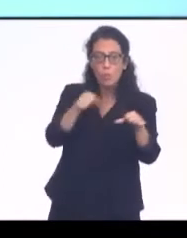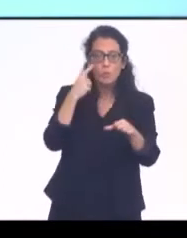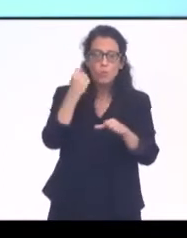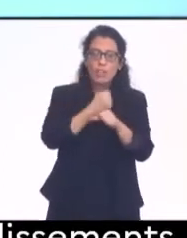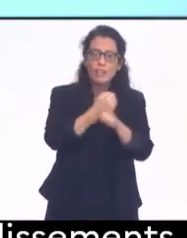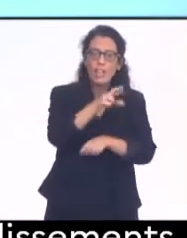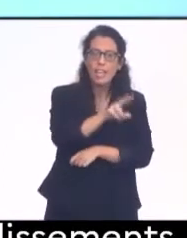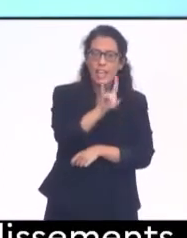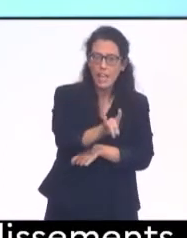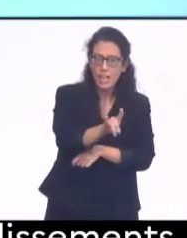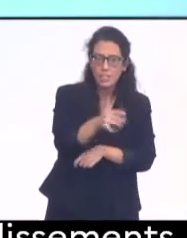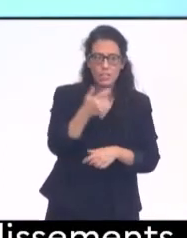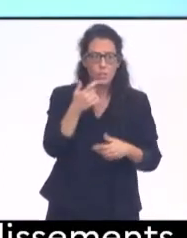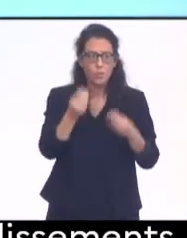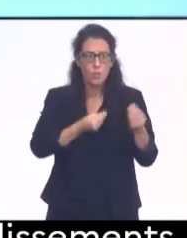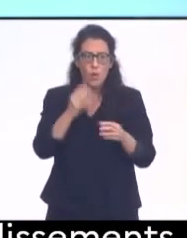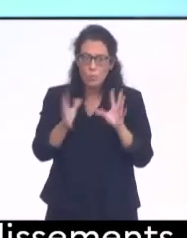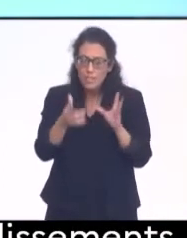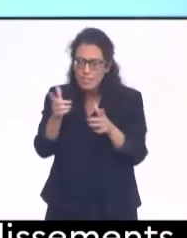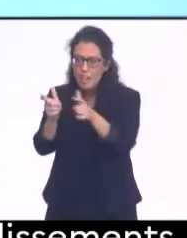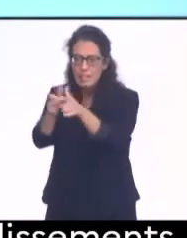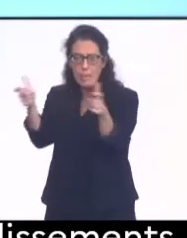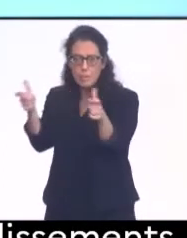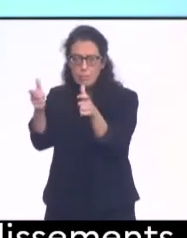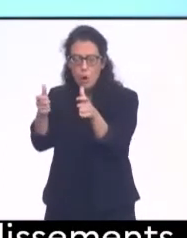nombre d'établissements touchés par des cas Covid?